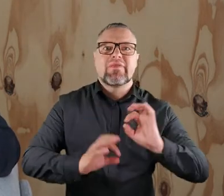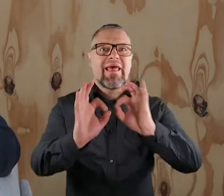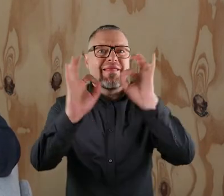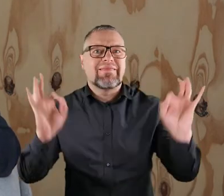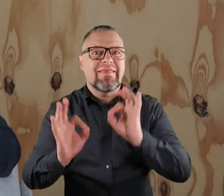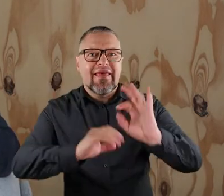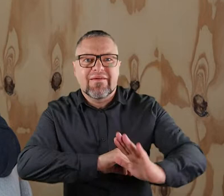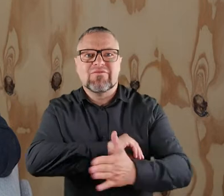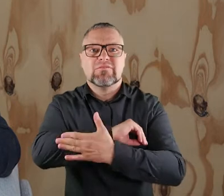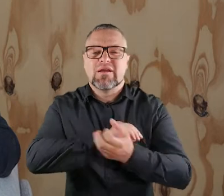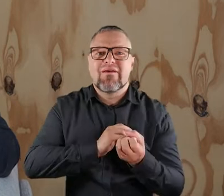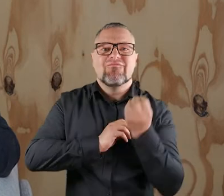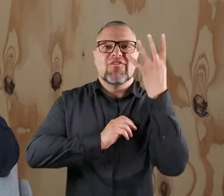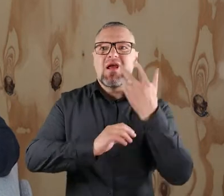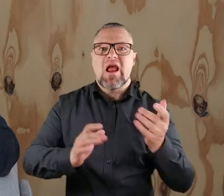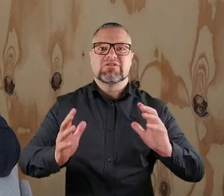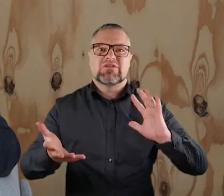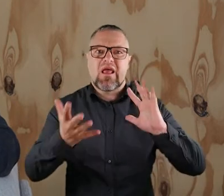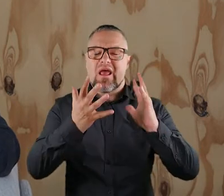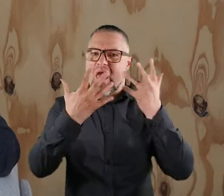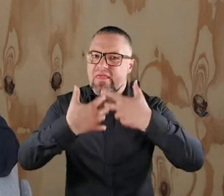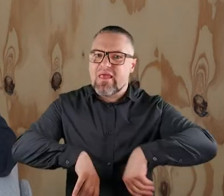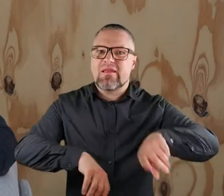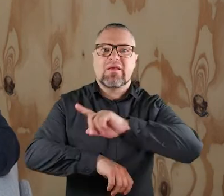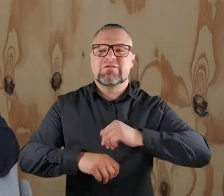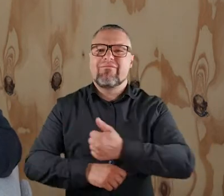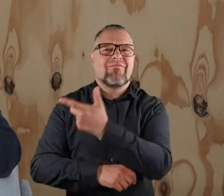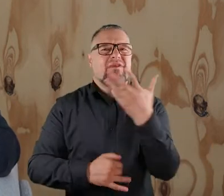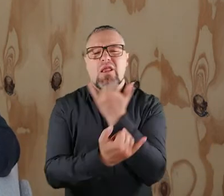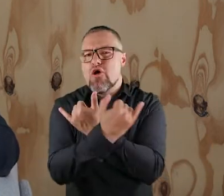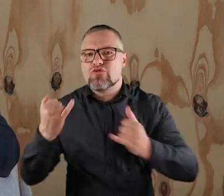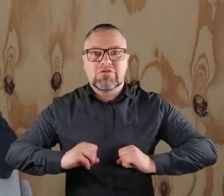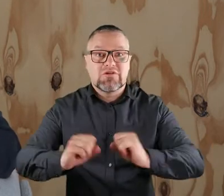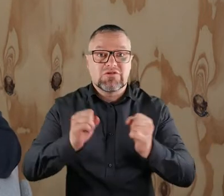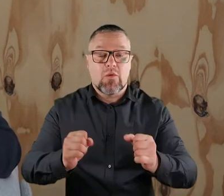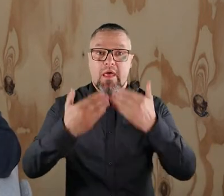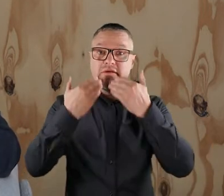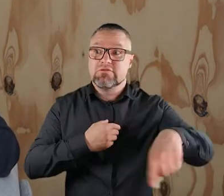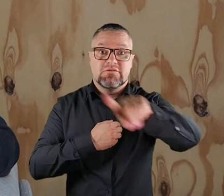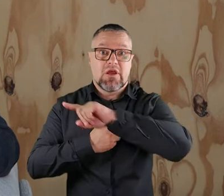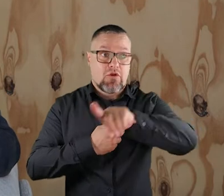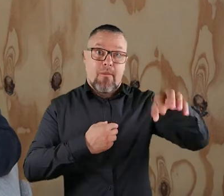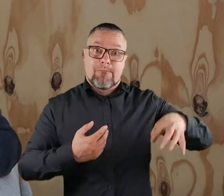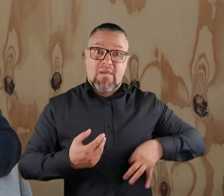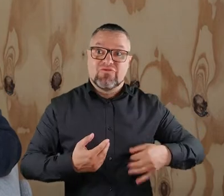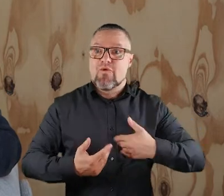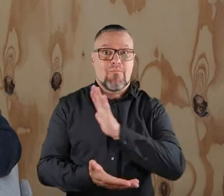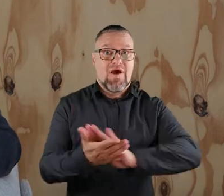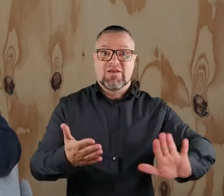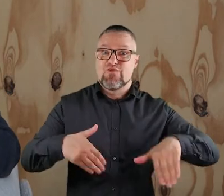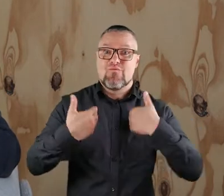wyjazdy integracyjne, czy też wiele, wiele innych działań, które właśnie możemy dzięki Państwu oferować im